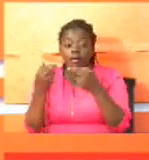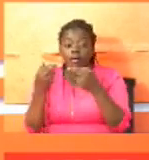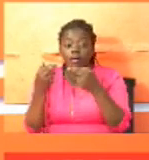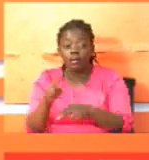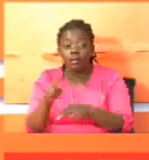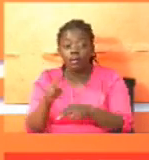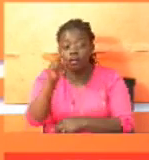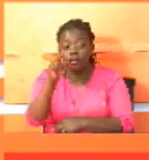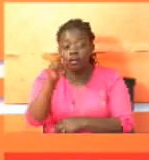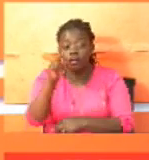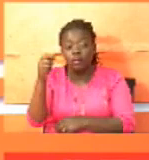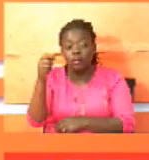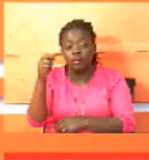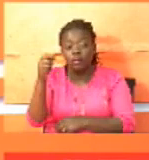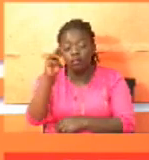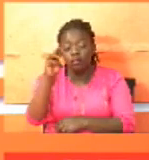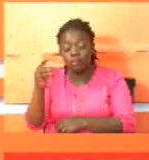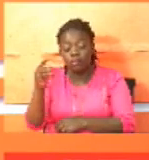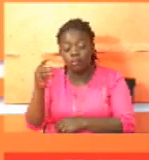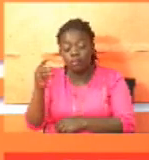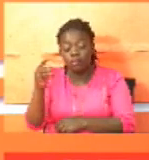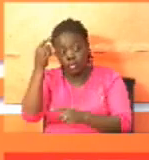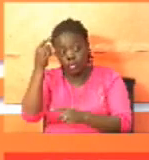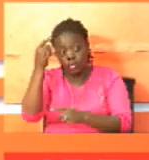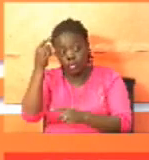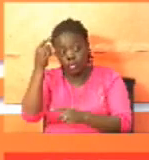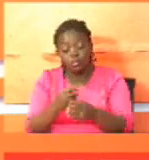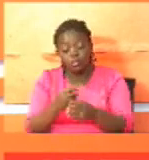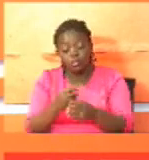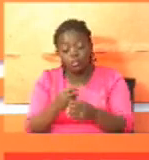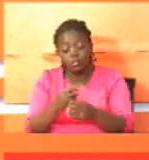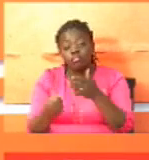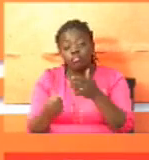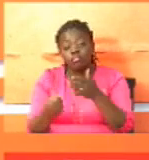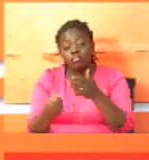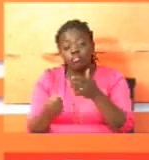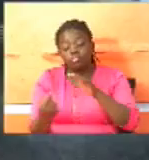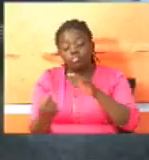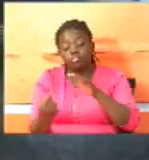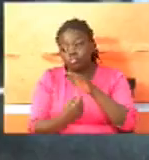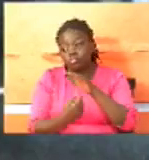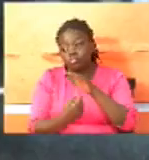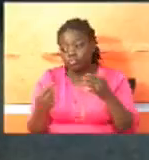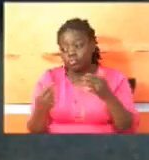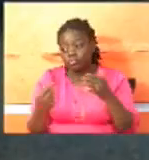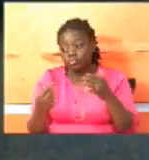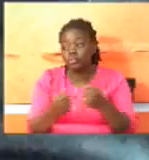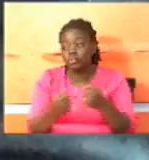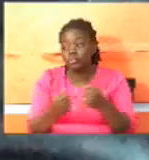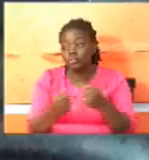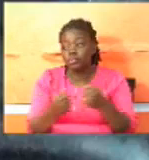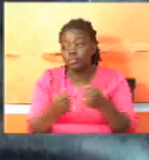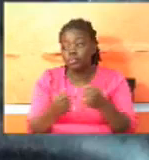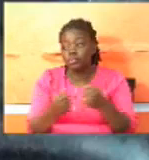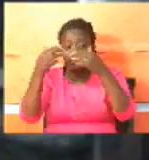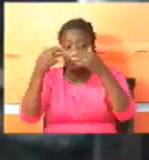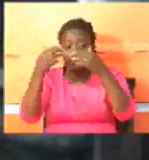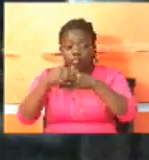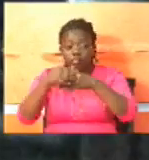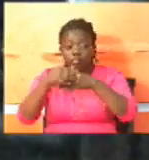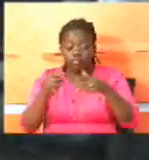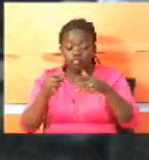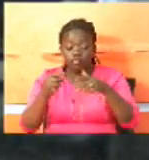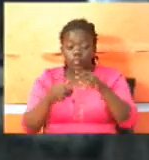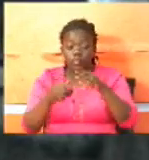Kagoma. Poliisi yasiitaanye okuyamba abakoseddwa. Kabenje kano kaaguddewo ekiro.